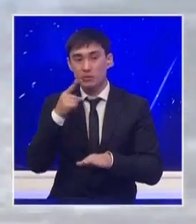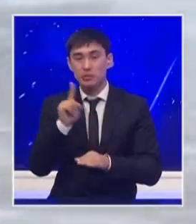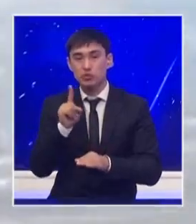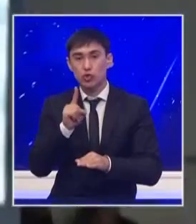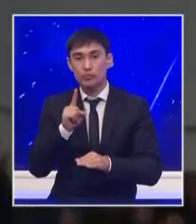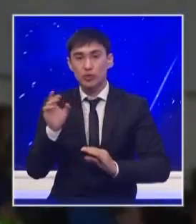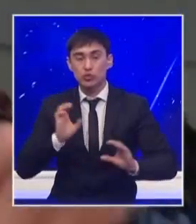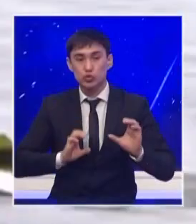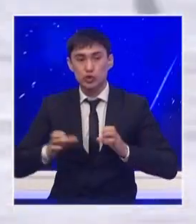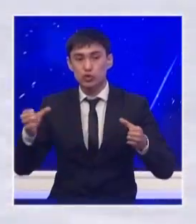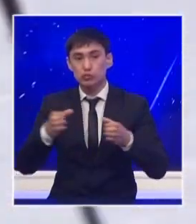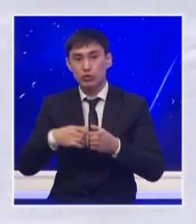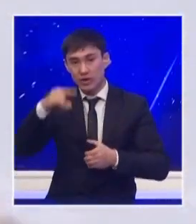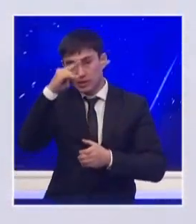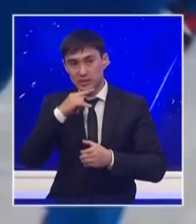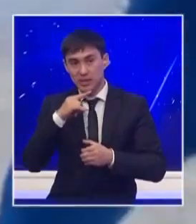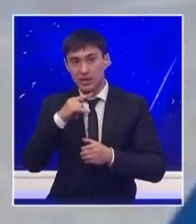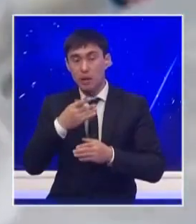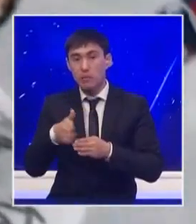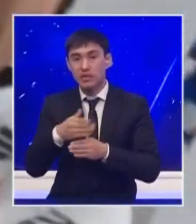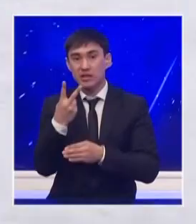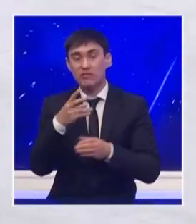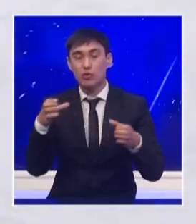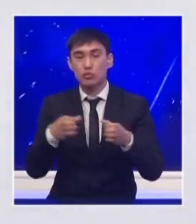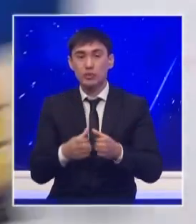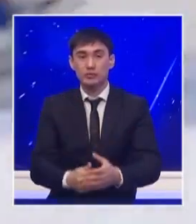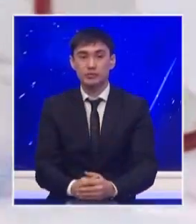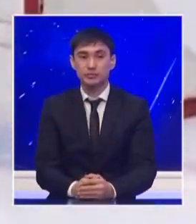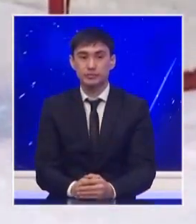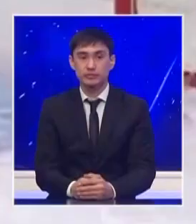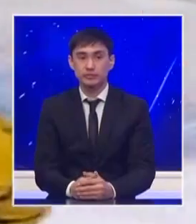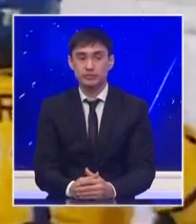отметить Студенческая сборная Казахстана поделена на две группы